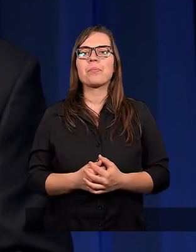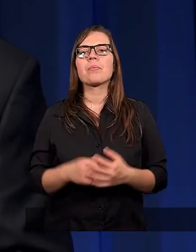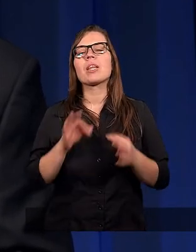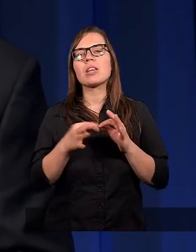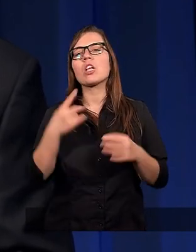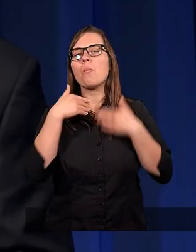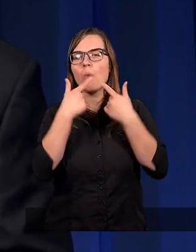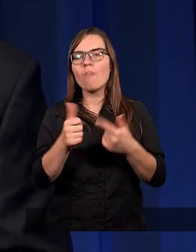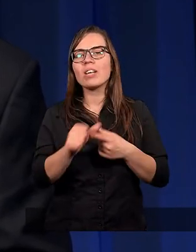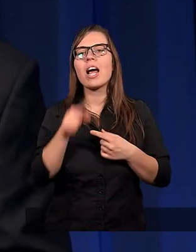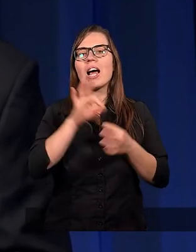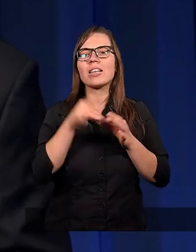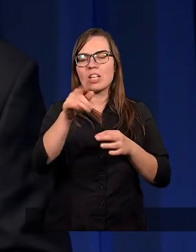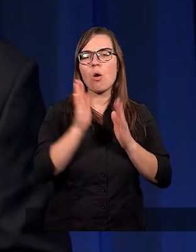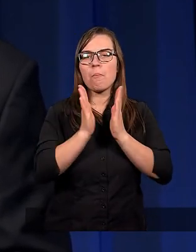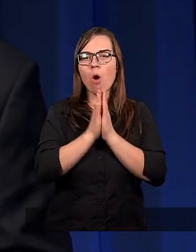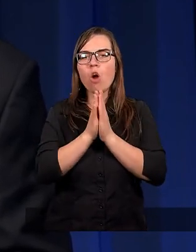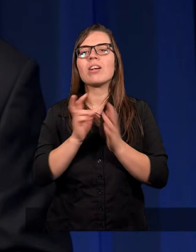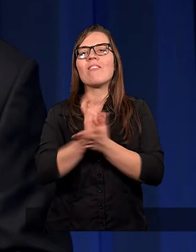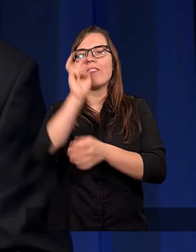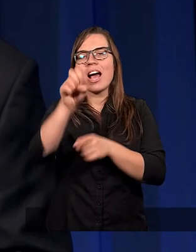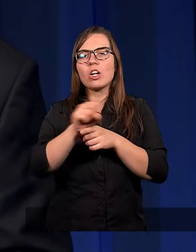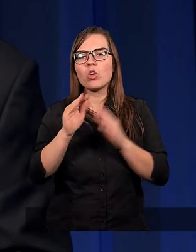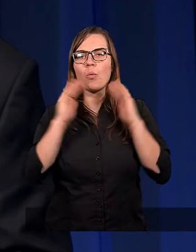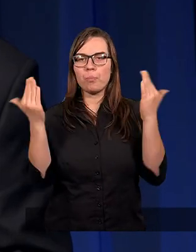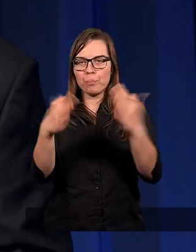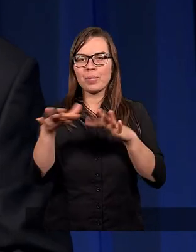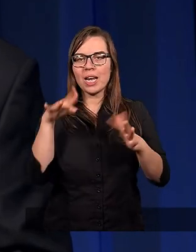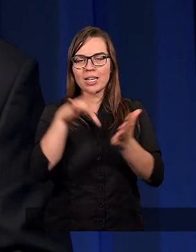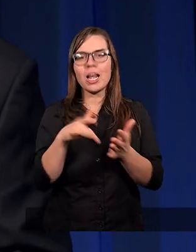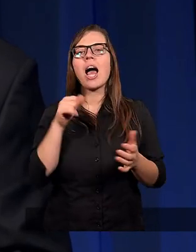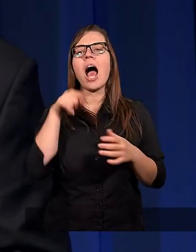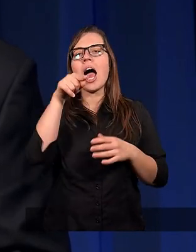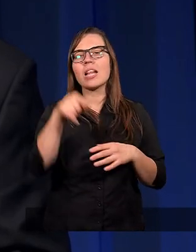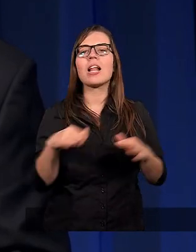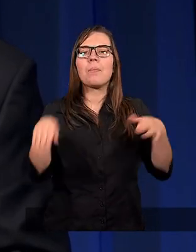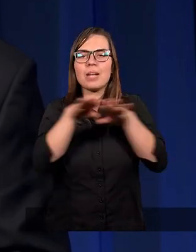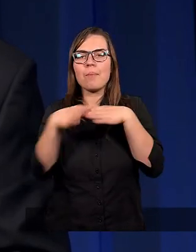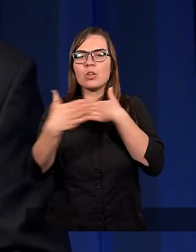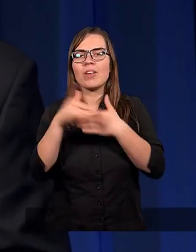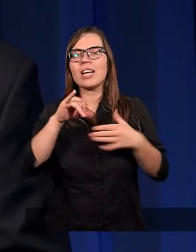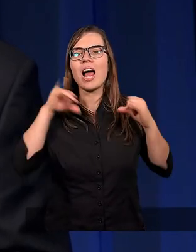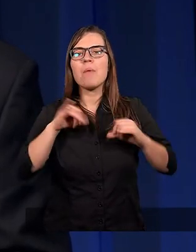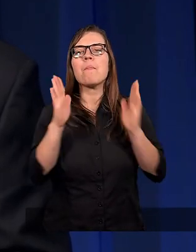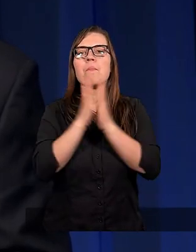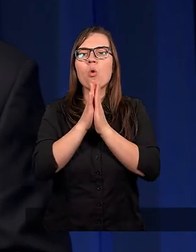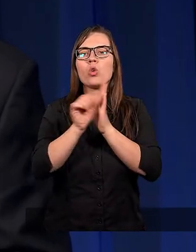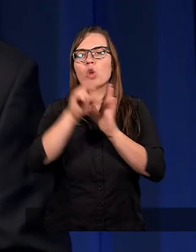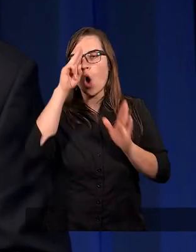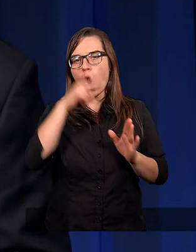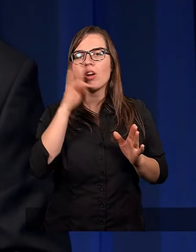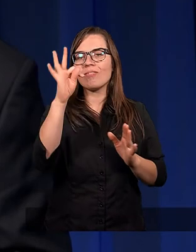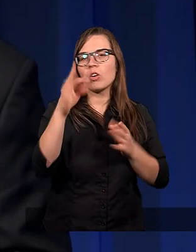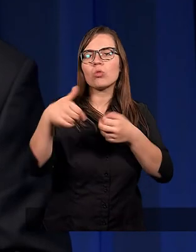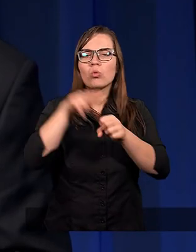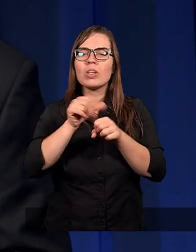gdzie jest powiedziane: ale ty, gdy się modlisz, wejdź do komory swojej, a zamknąwszy drzwi za sobą, módl się do Ojca swego,